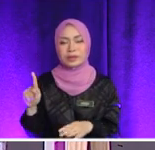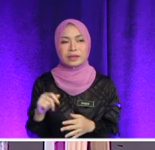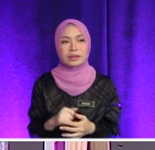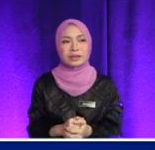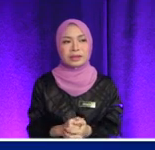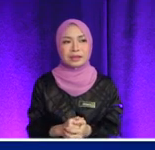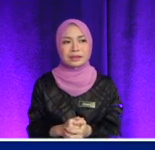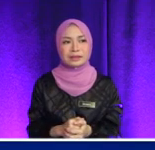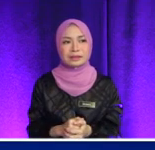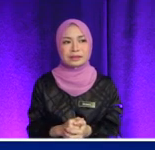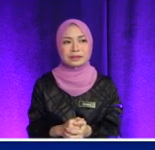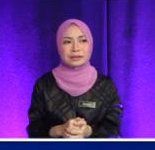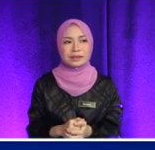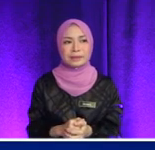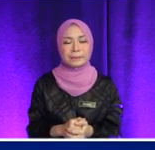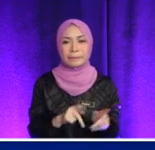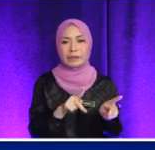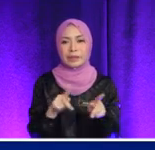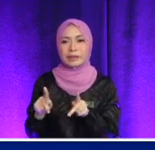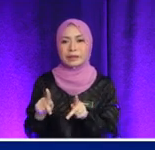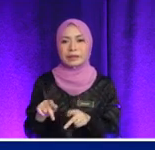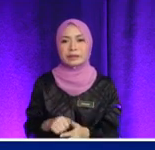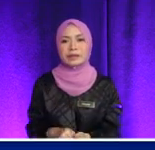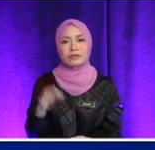foto I think bagi penghasilan karya